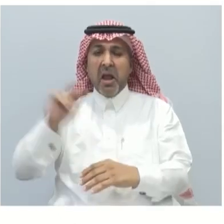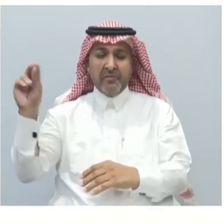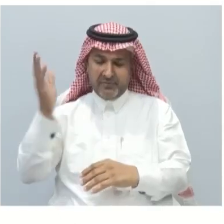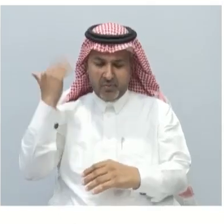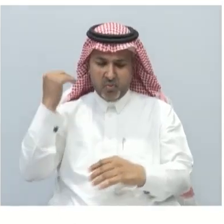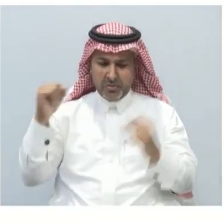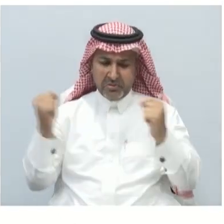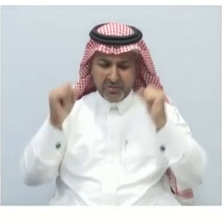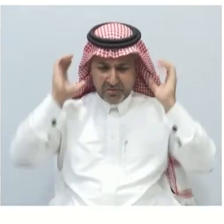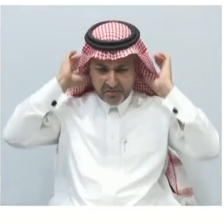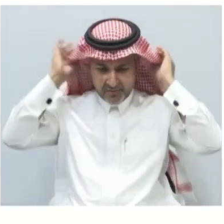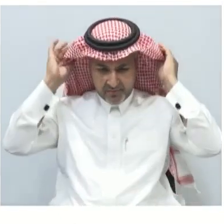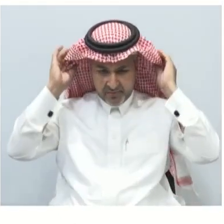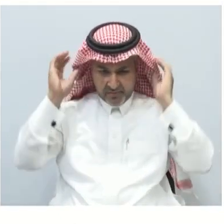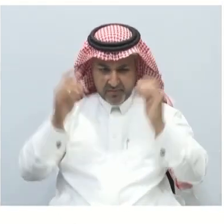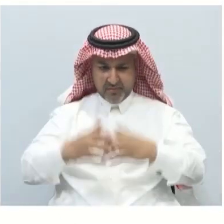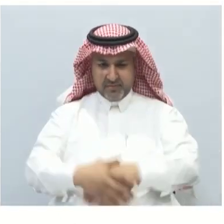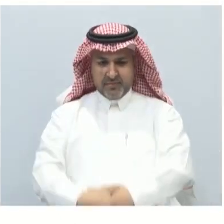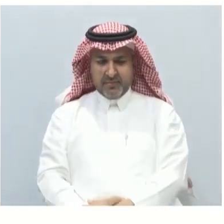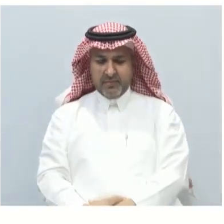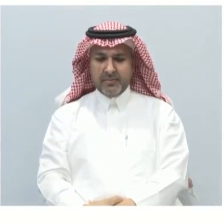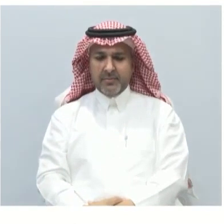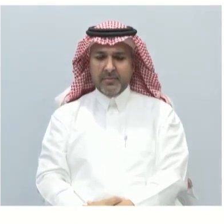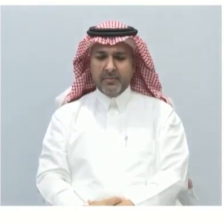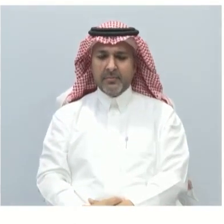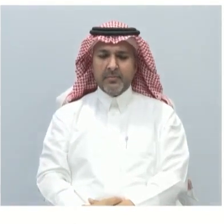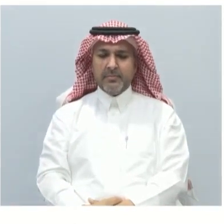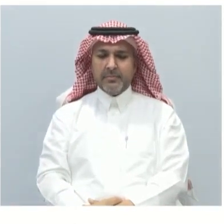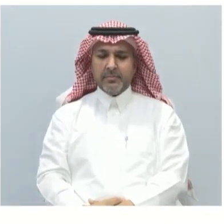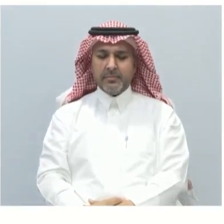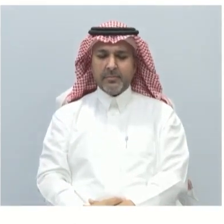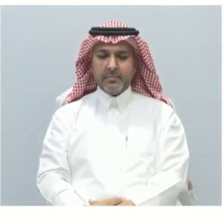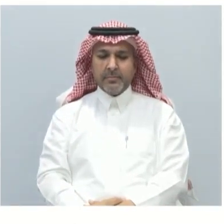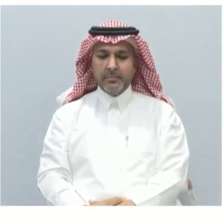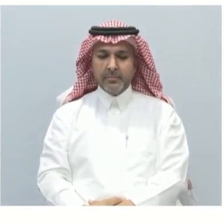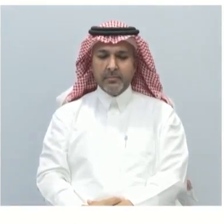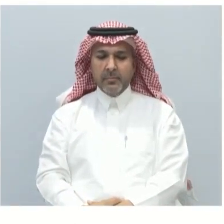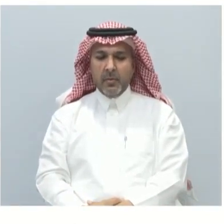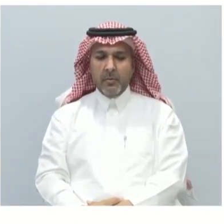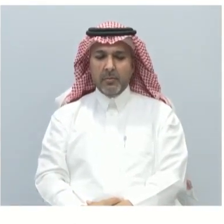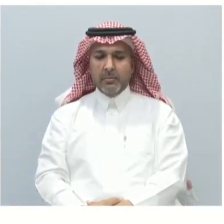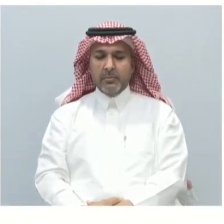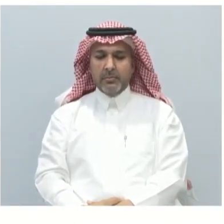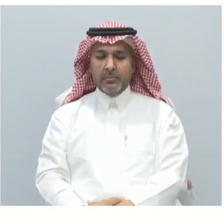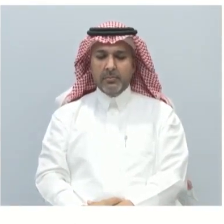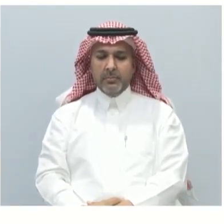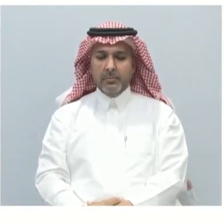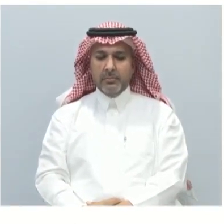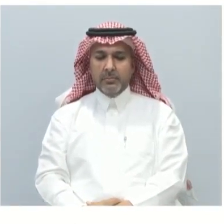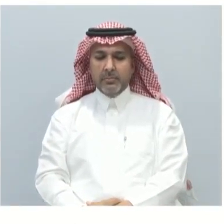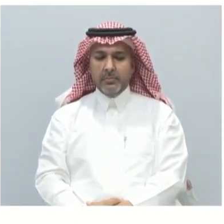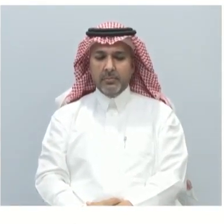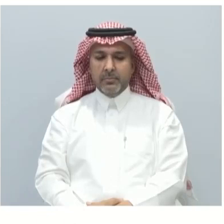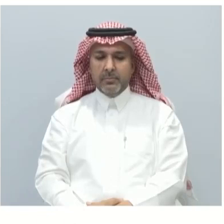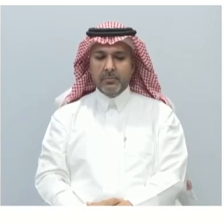نفسه المجال هو ار والمدى هو ار بلس او ممكن نقول من صفر الى